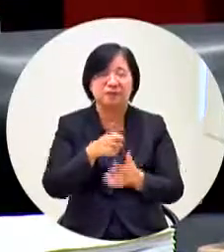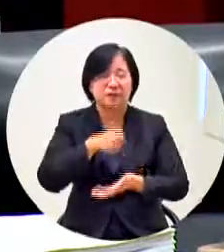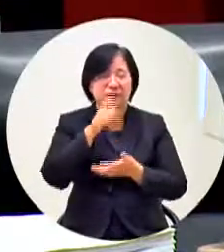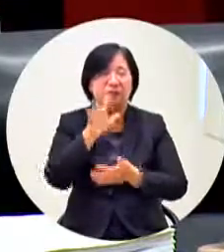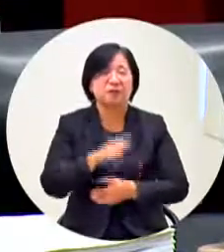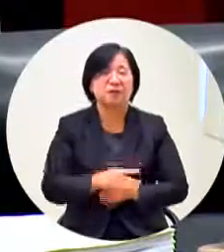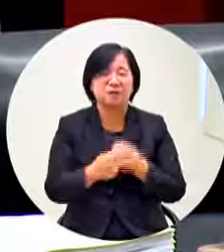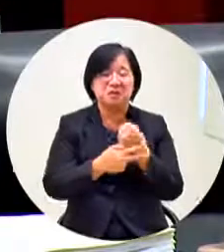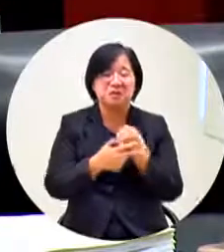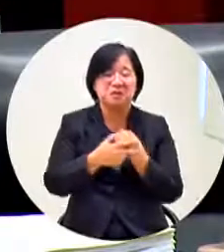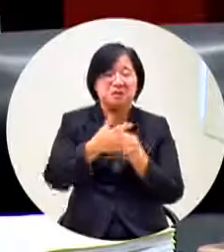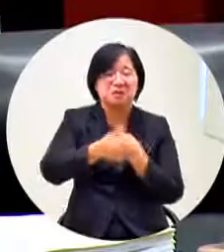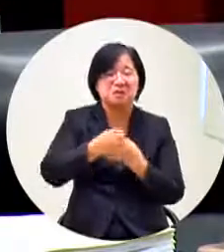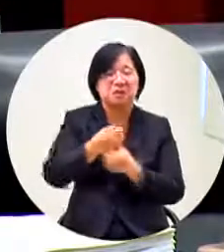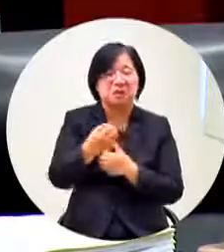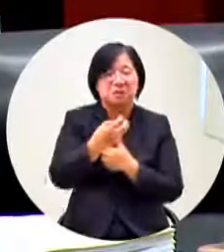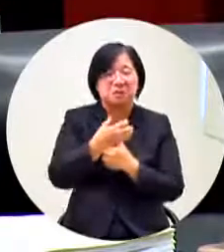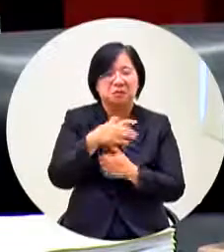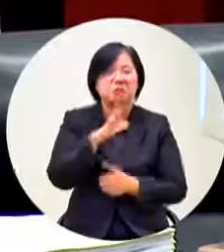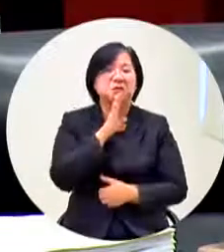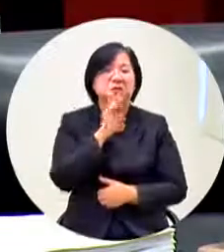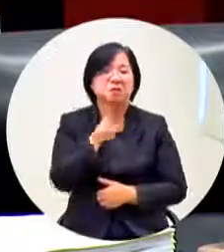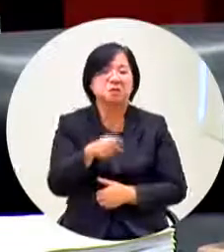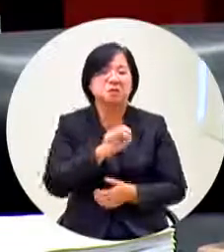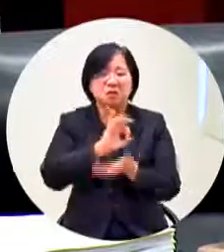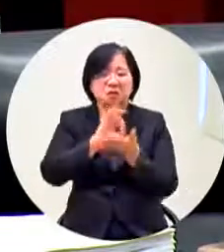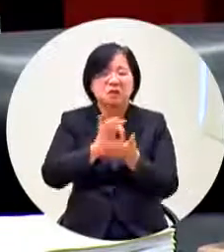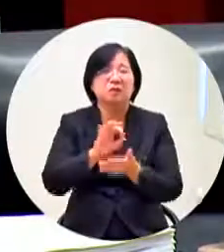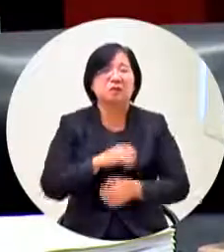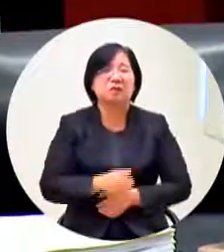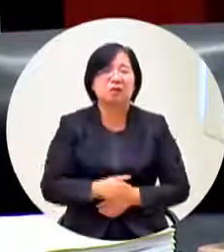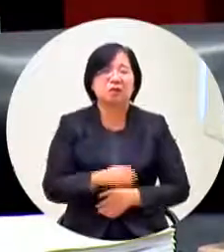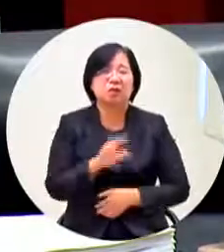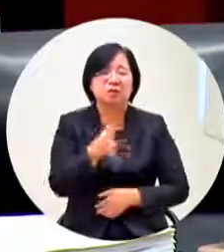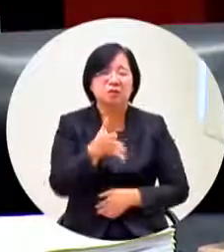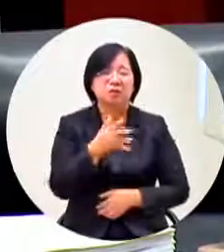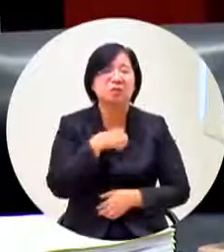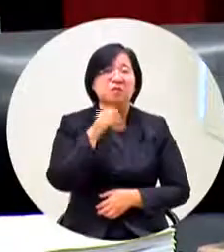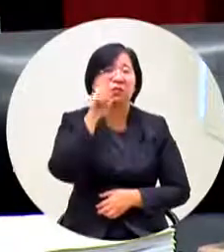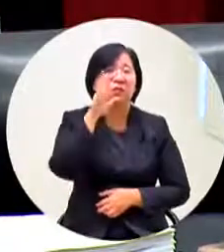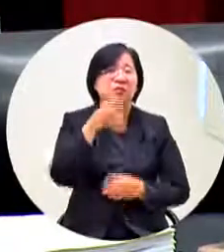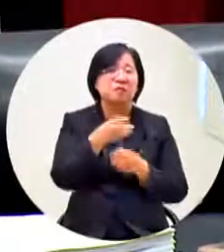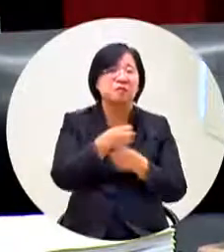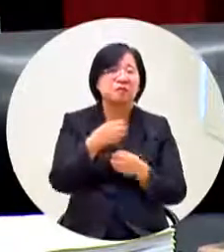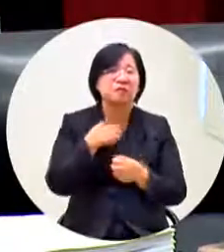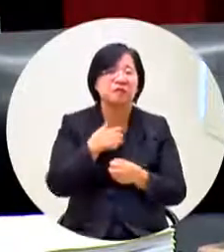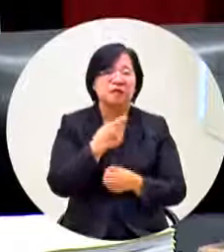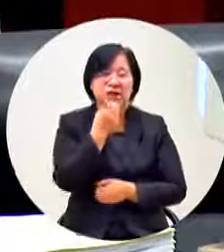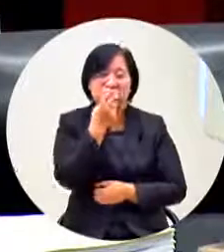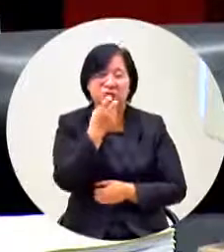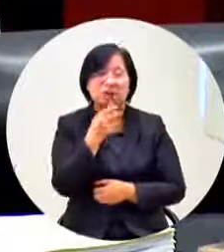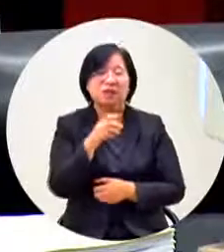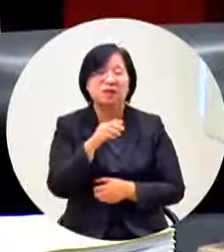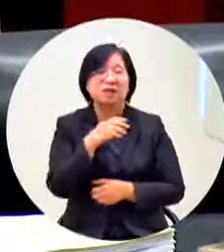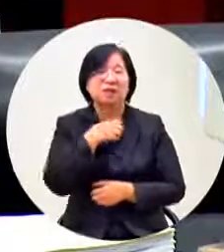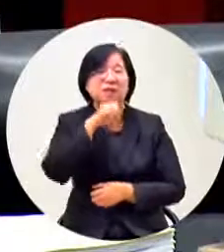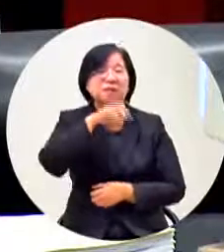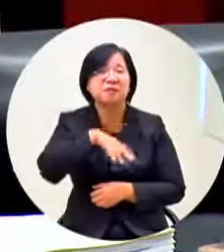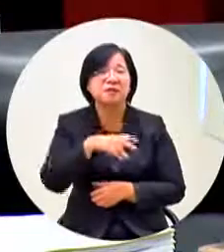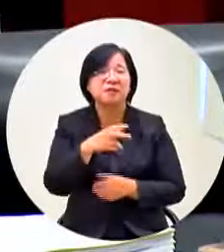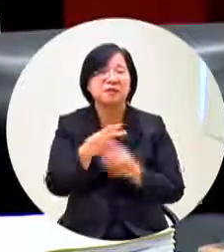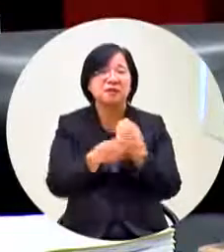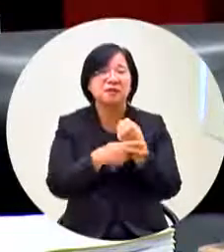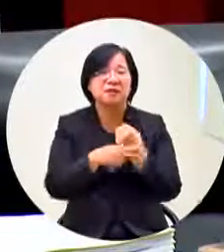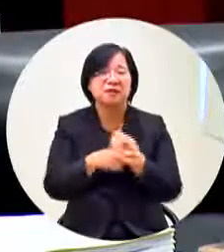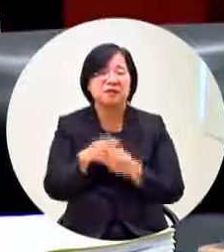跟我说：“啊，开这么多钱，为什么我仁昌里、翠屏里、惠丰里啊，目前的木头栏杆还是木头栏杆？